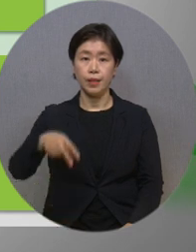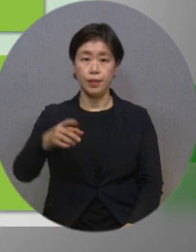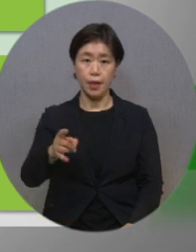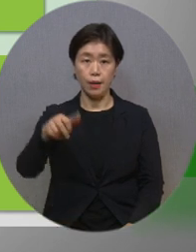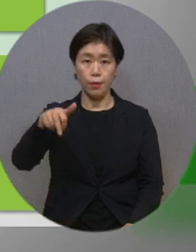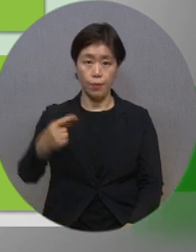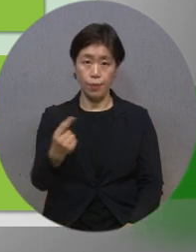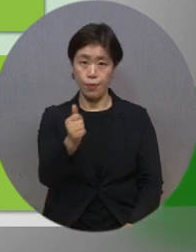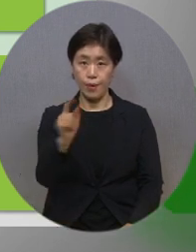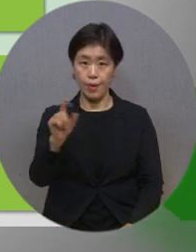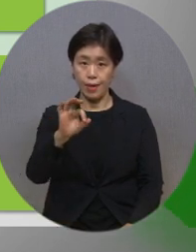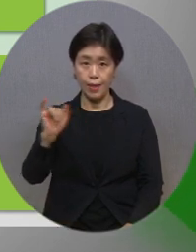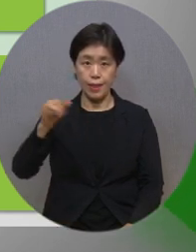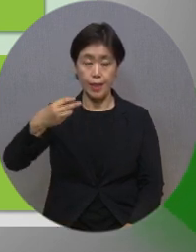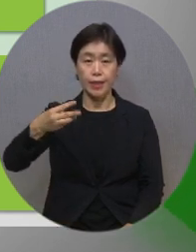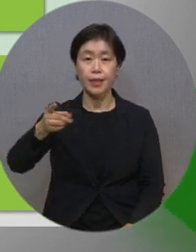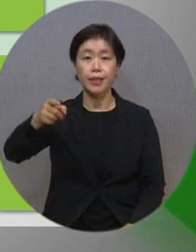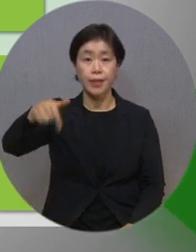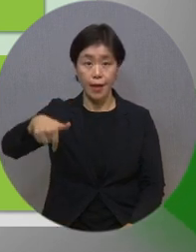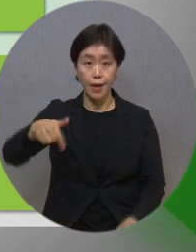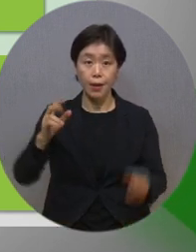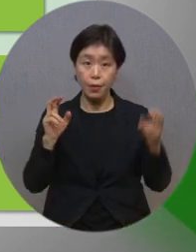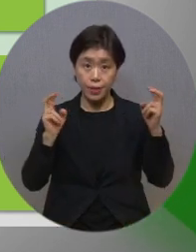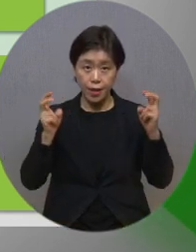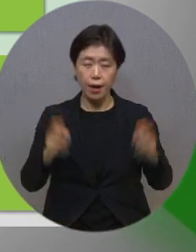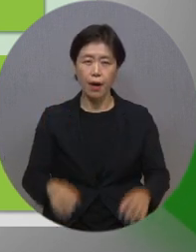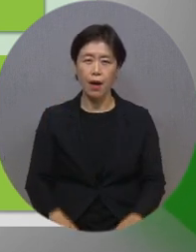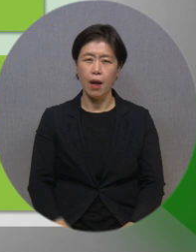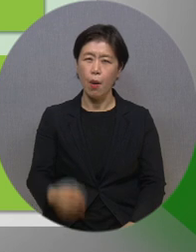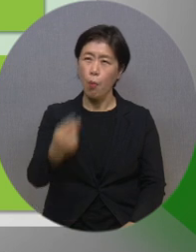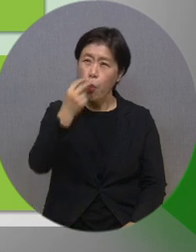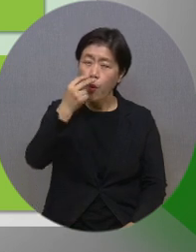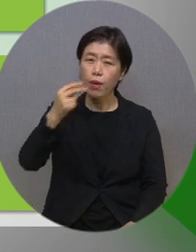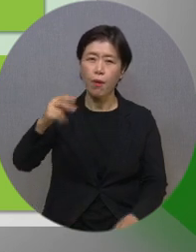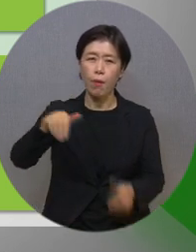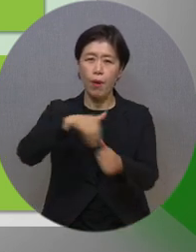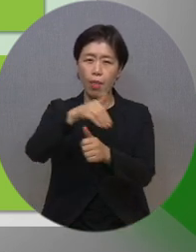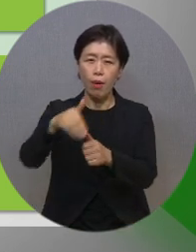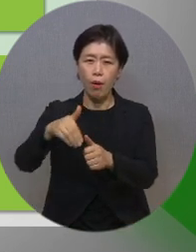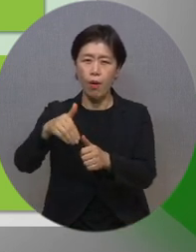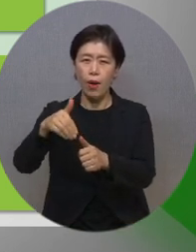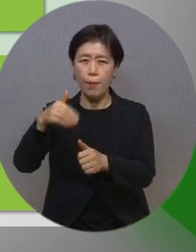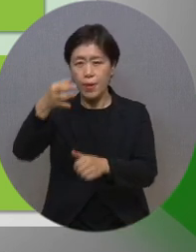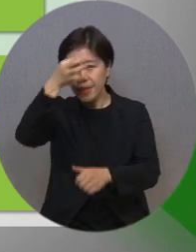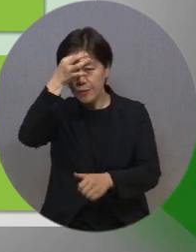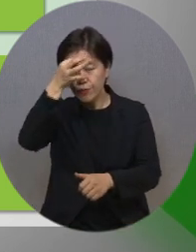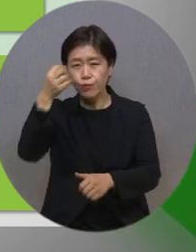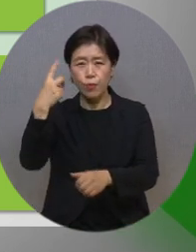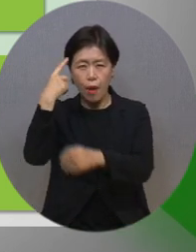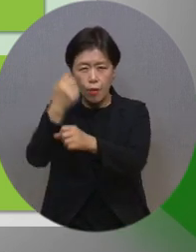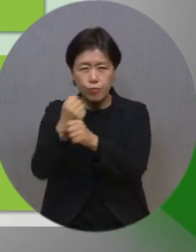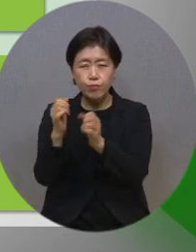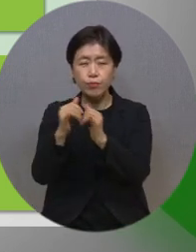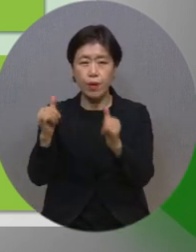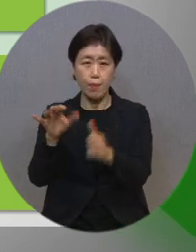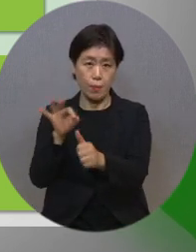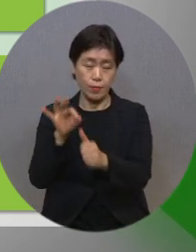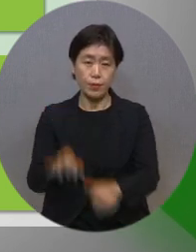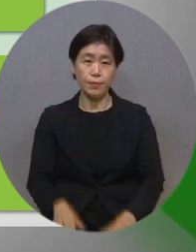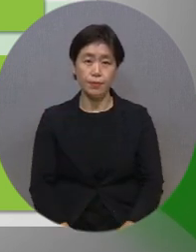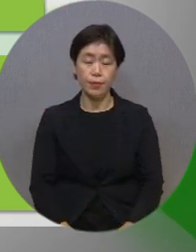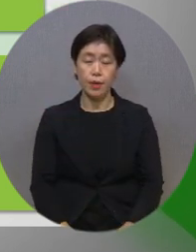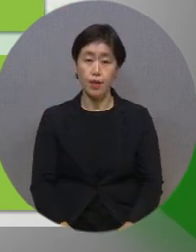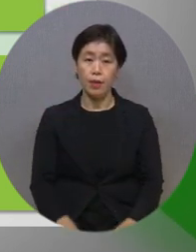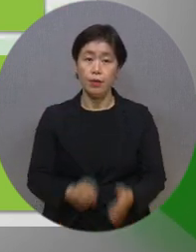주식회사 세코하이텍에서 대기환경기술자 및 연구원을 모집합니다. 접수 마감일은 1월